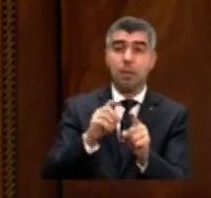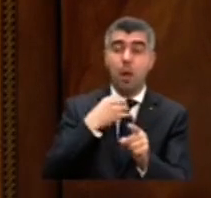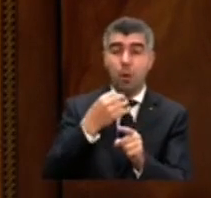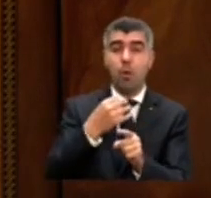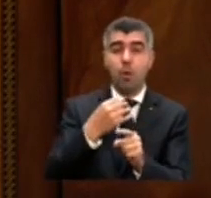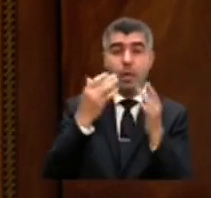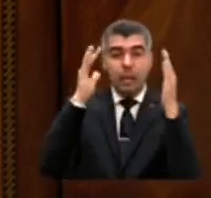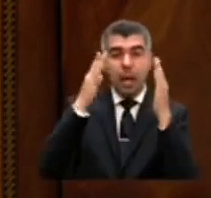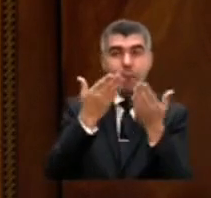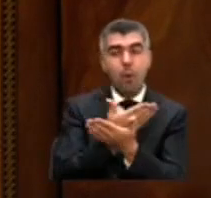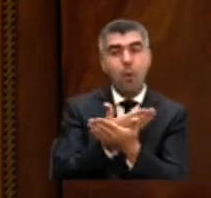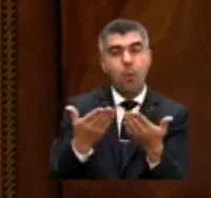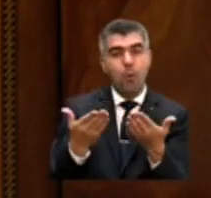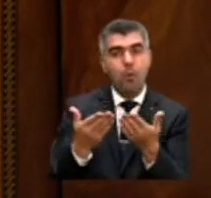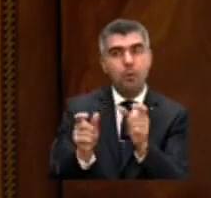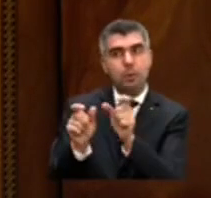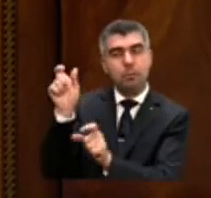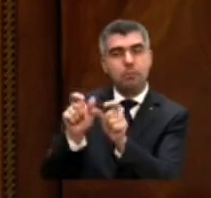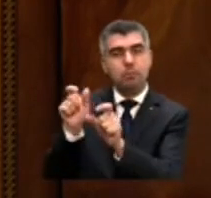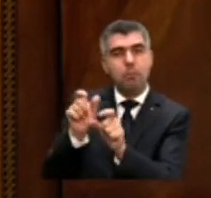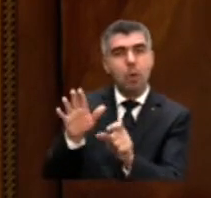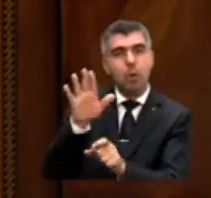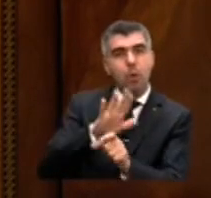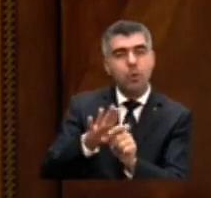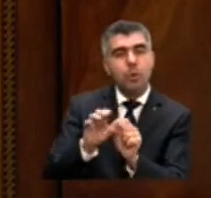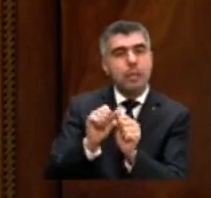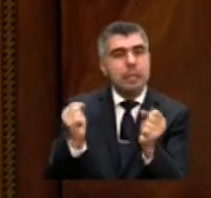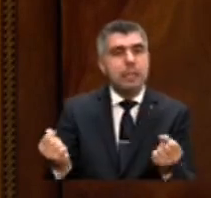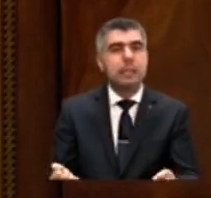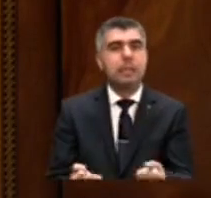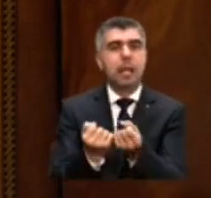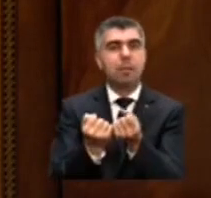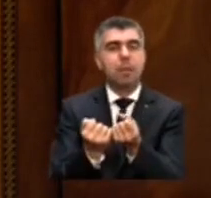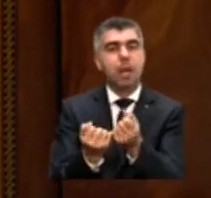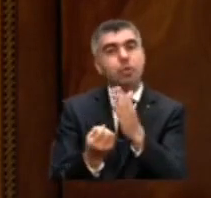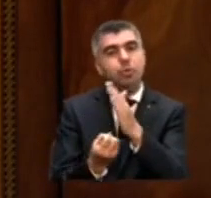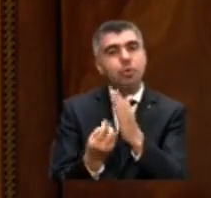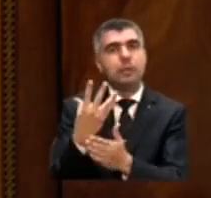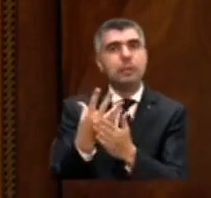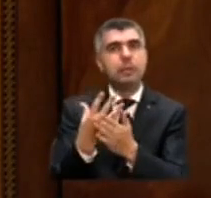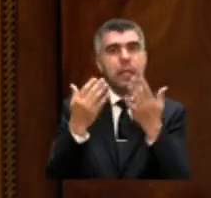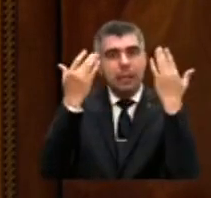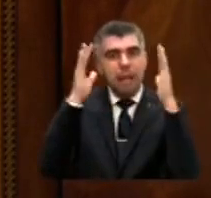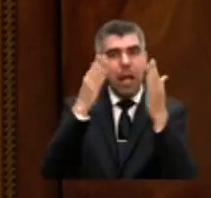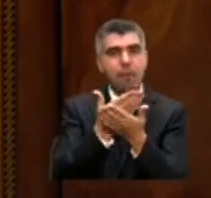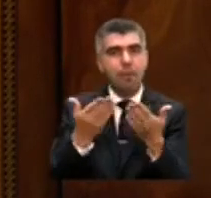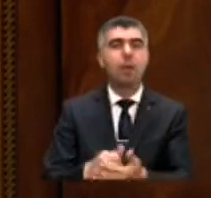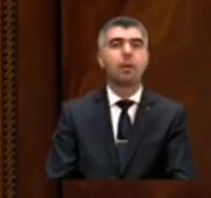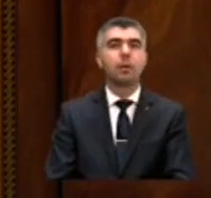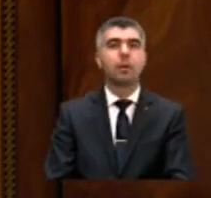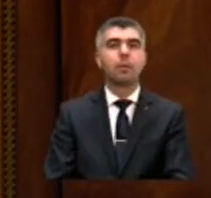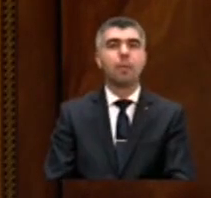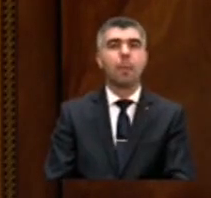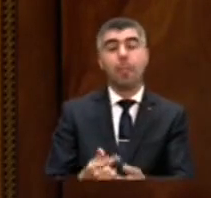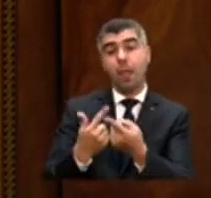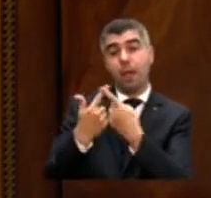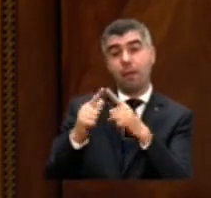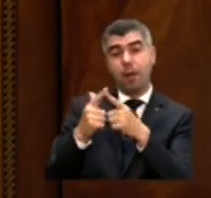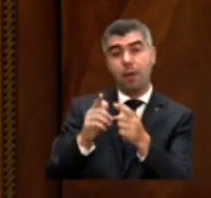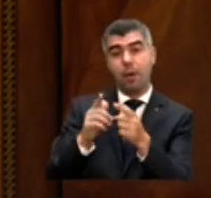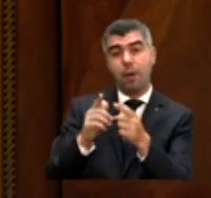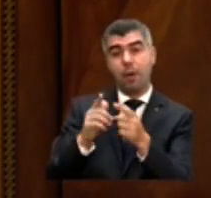والاجتماعية للمواطنات والمواطنين، تحقيق تنمية واسعة للإنتاج الثقافي واستثمار التعددية